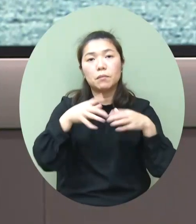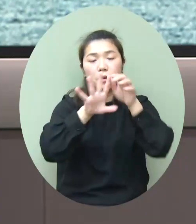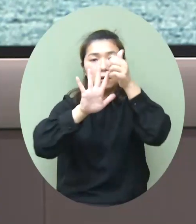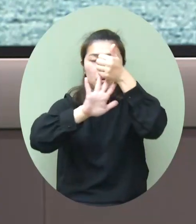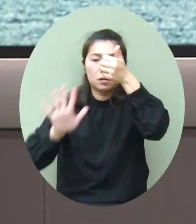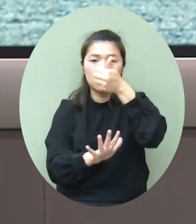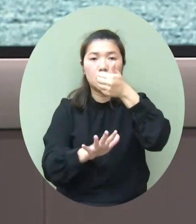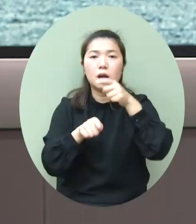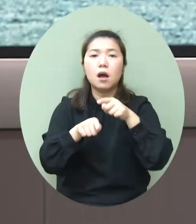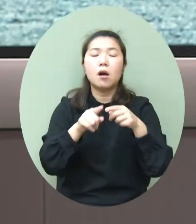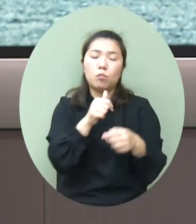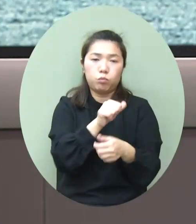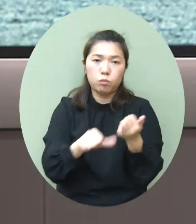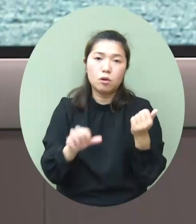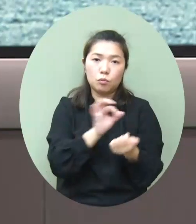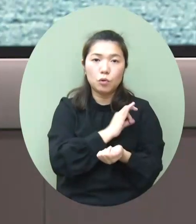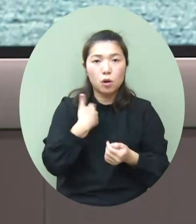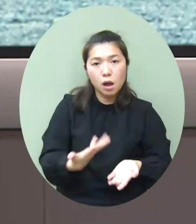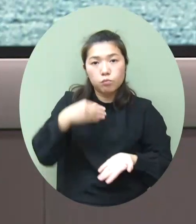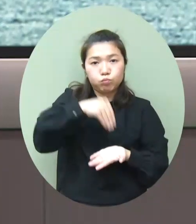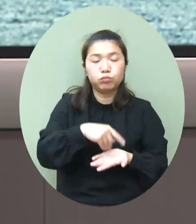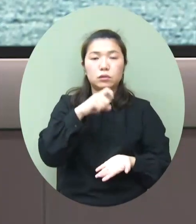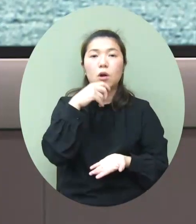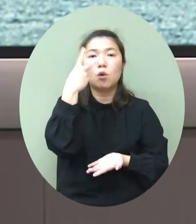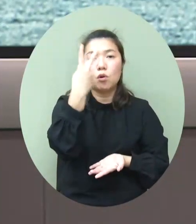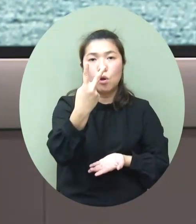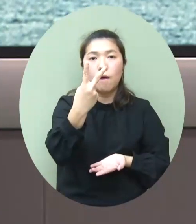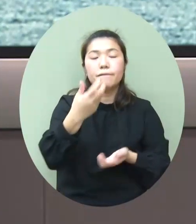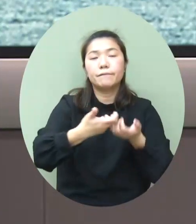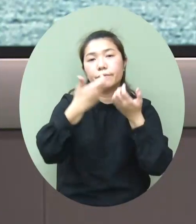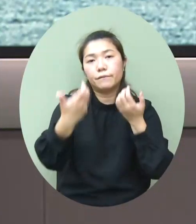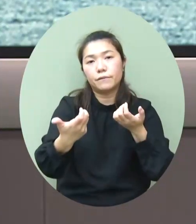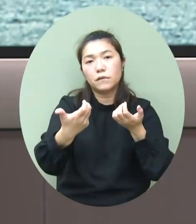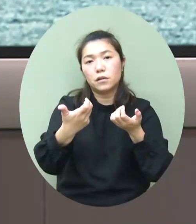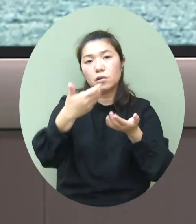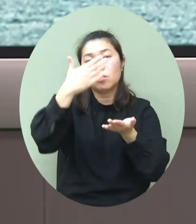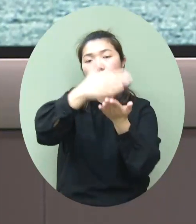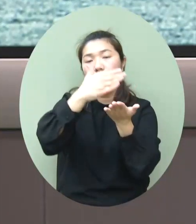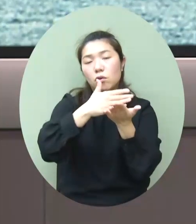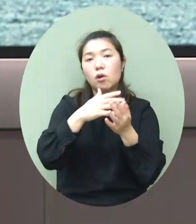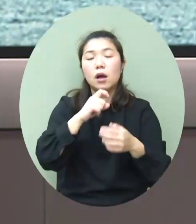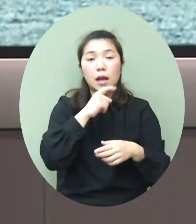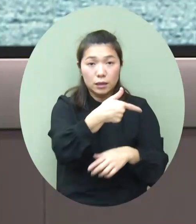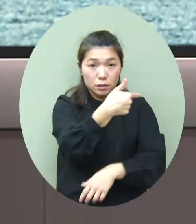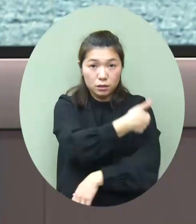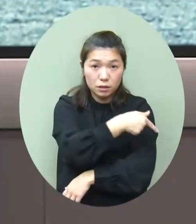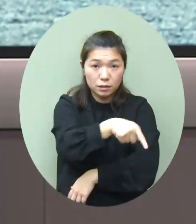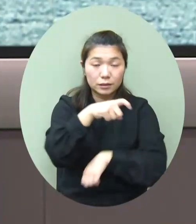他们就决定有两个措施。首先就是住民